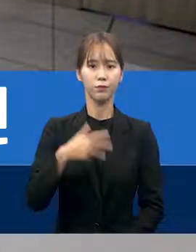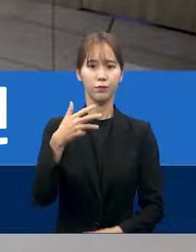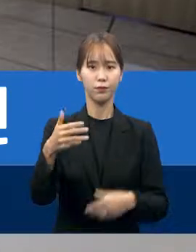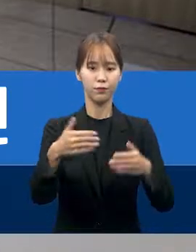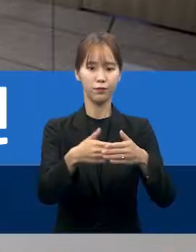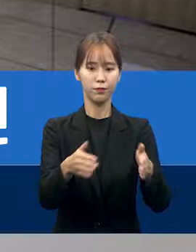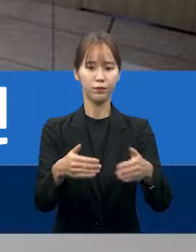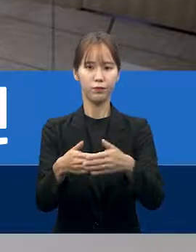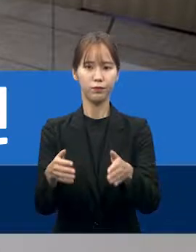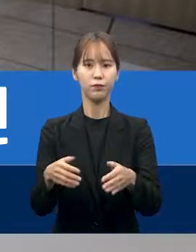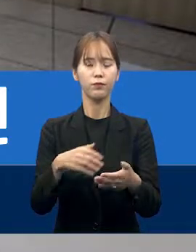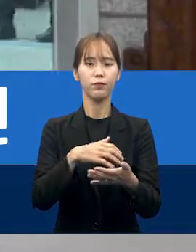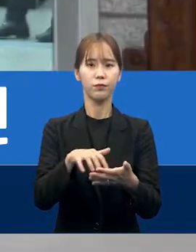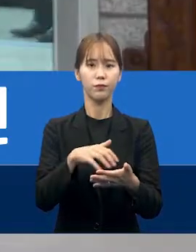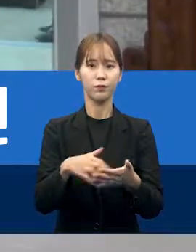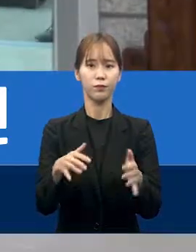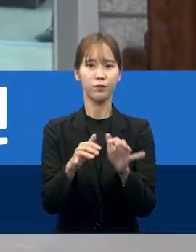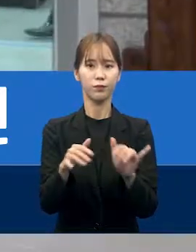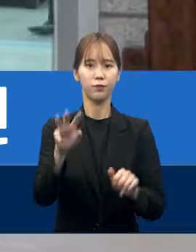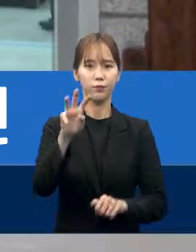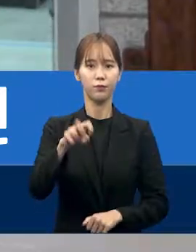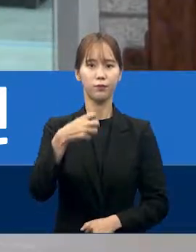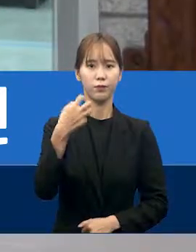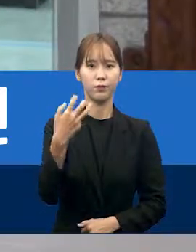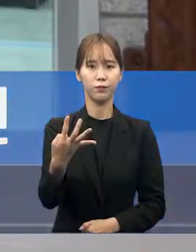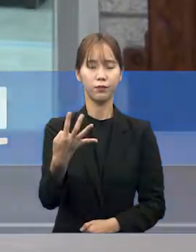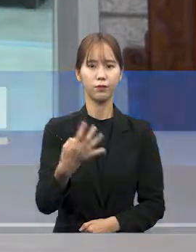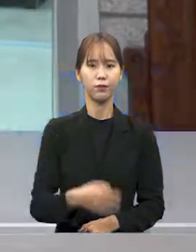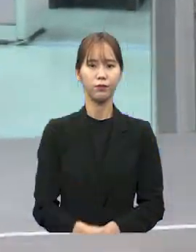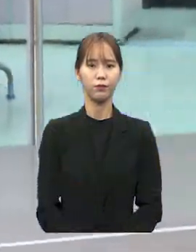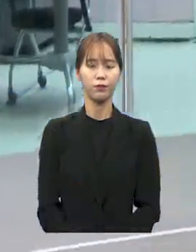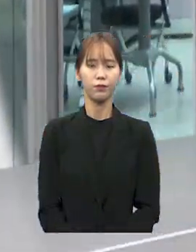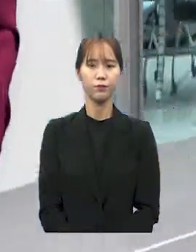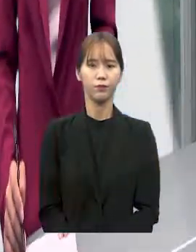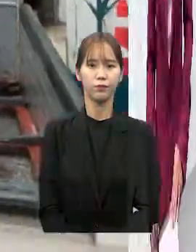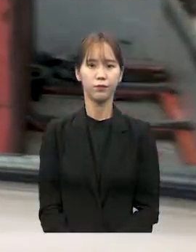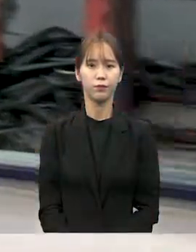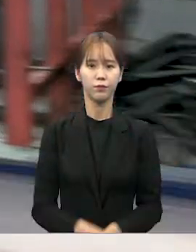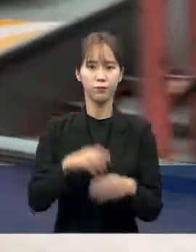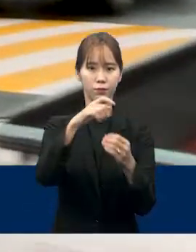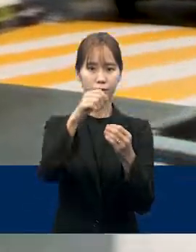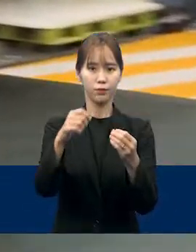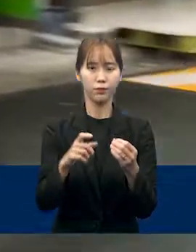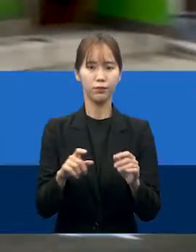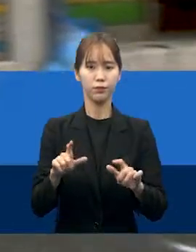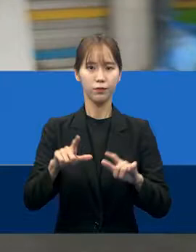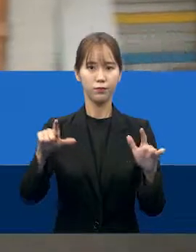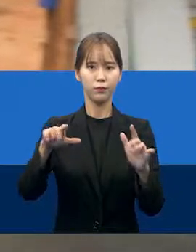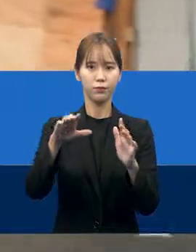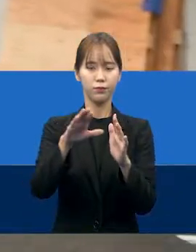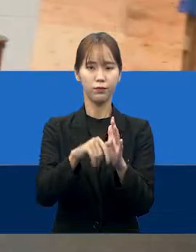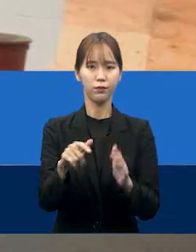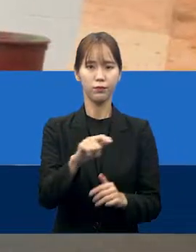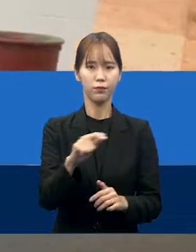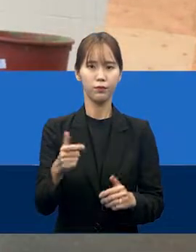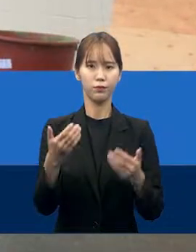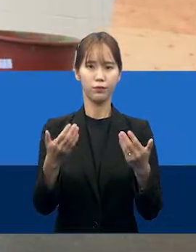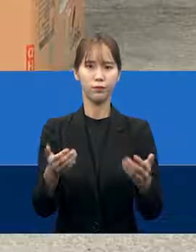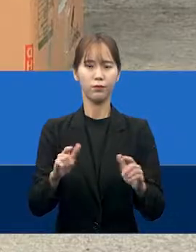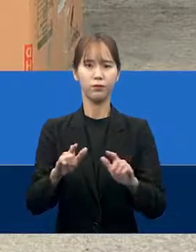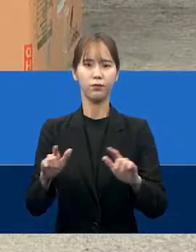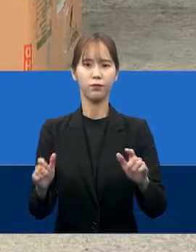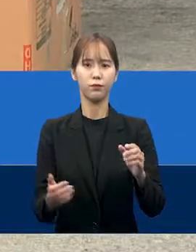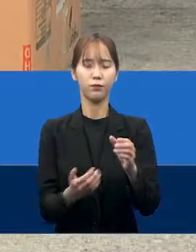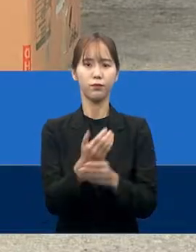총 184명으로 구성된 분야별 대책반을 가동합니다. 추석 연휴 기간 중 수도권 매립지 등의